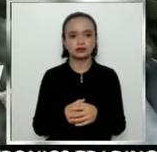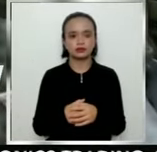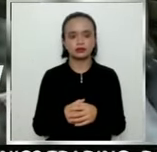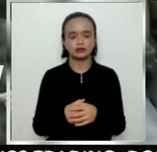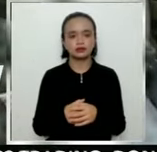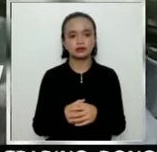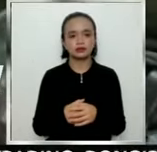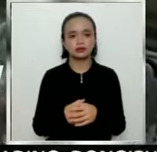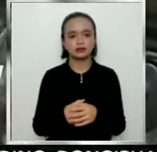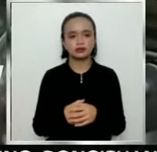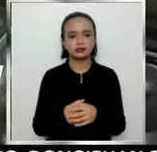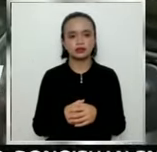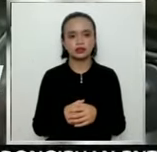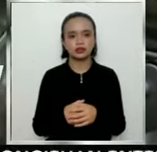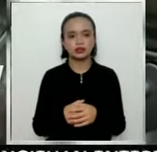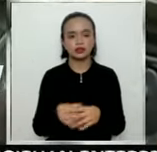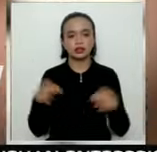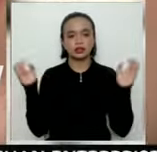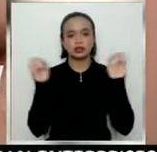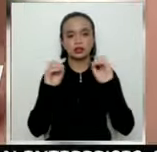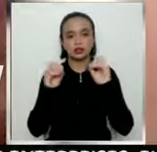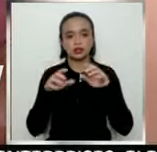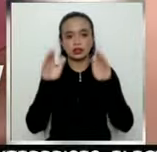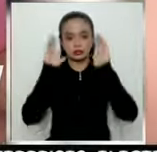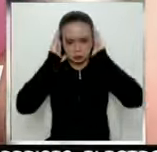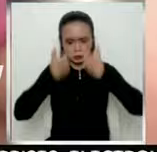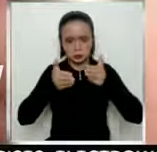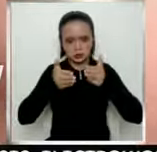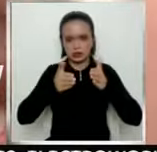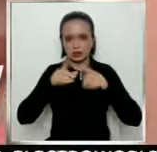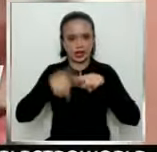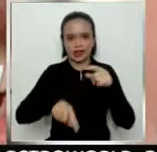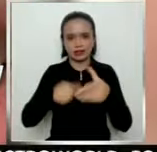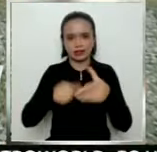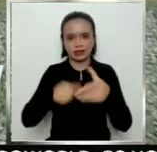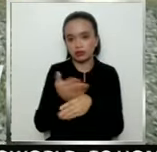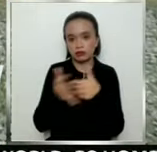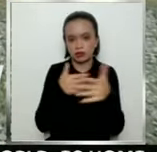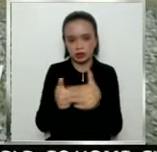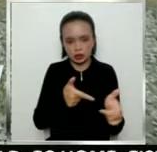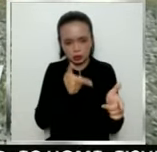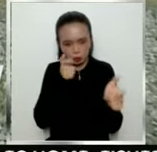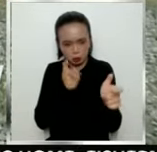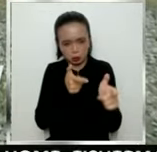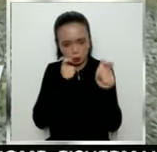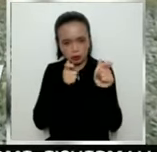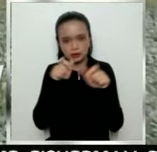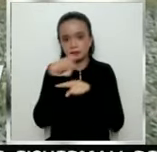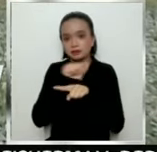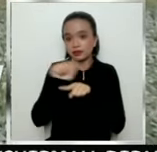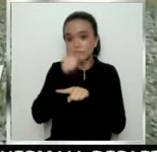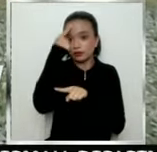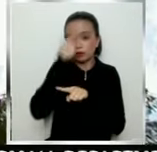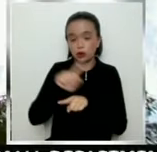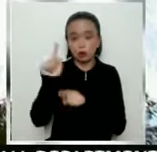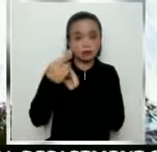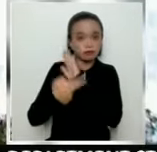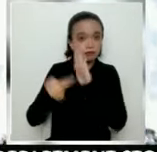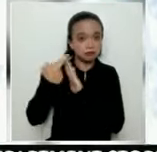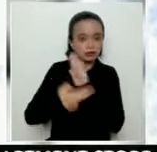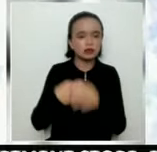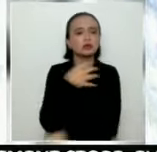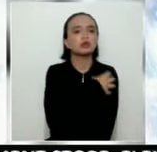Walang makakaalis sa focus ni Kylie Padilla habang bumabaril sa kanyang training para sa kanyang pagganap bilang isang pulis